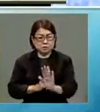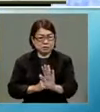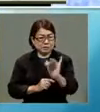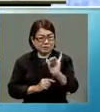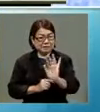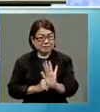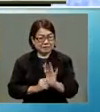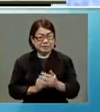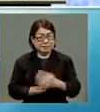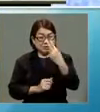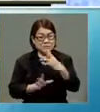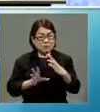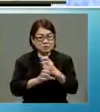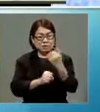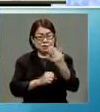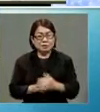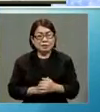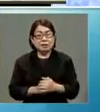ไปภาพรวมก่อนครับ